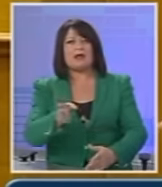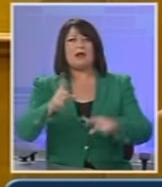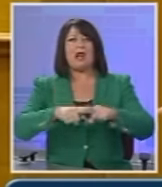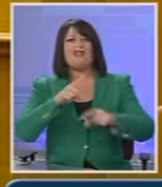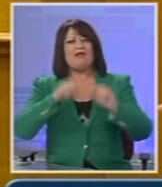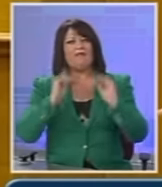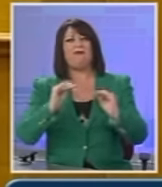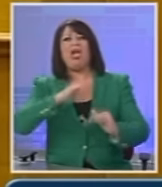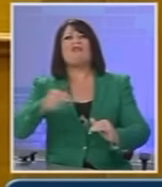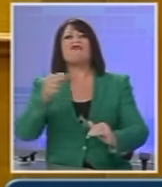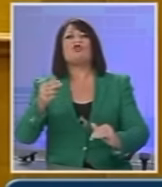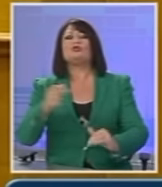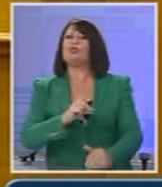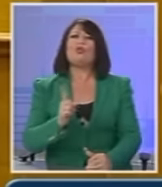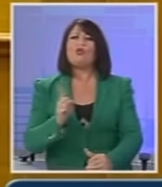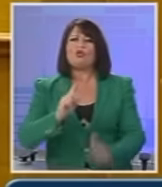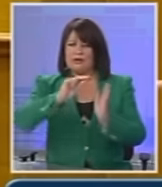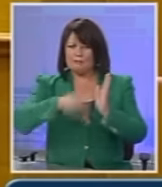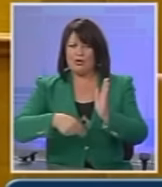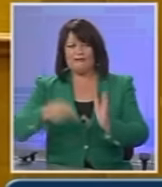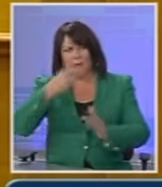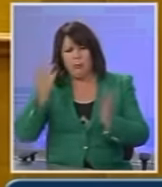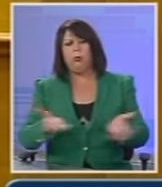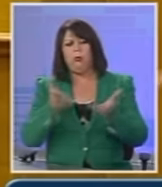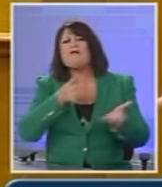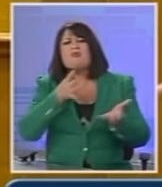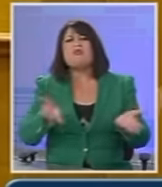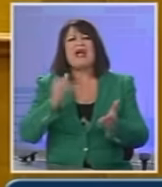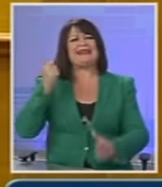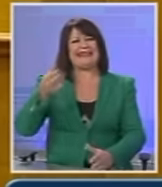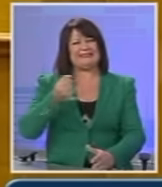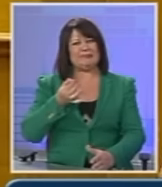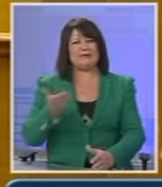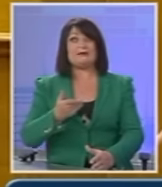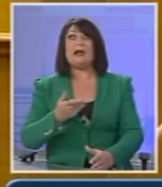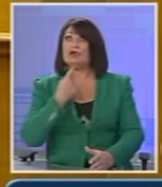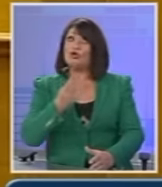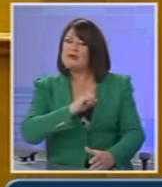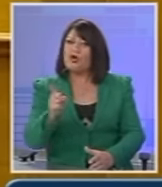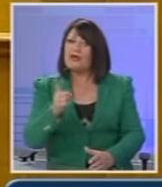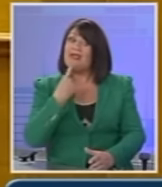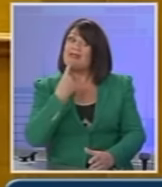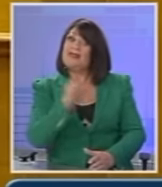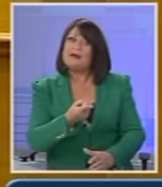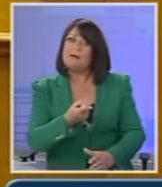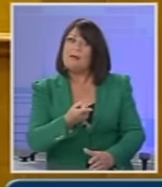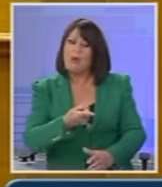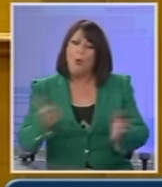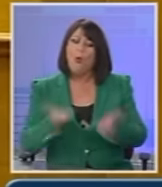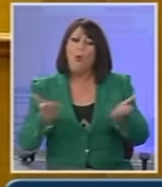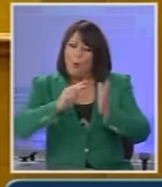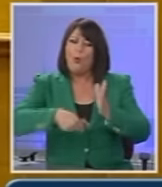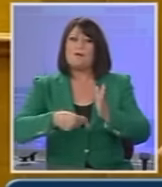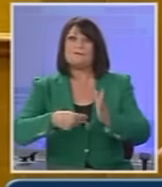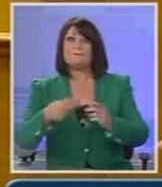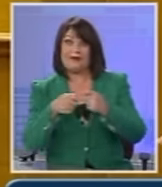ευρώ. Όχι για να υπογράψετε ό,τι να είναι, όπως είπατε χθες, και αυτό θα το πάρετε πίσω. Εμείς σας είπαμε ότι τα μέτρα